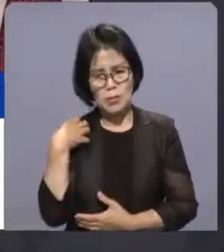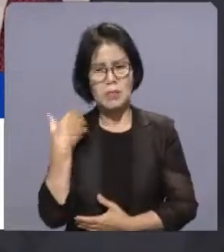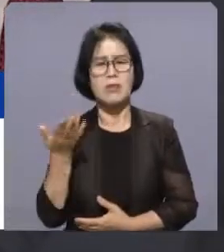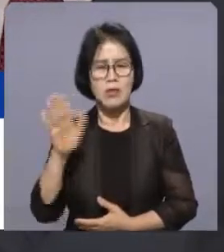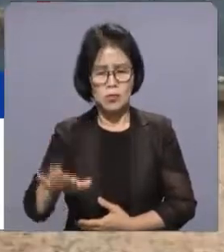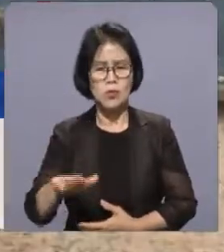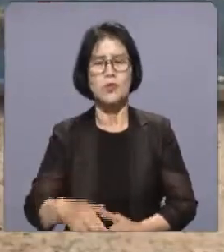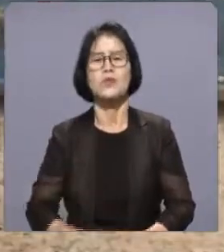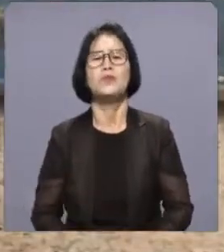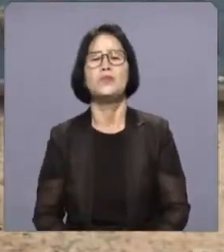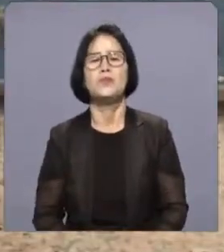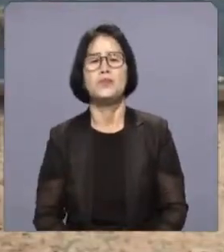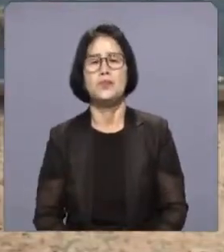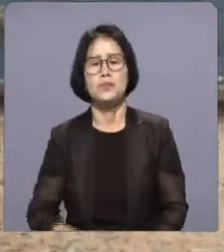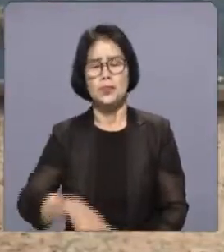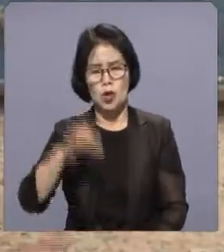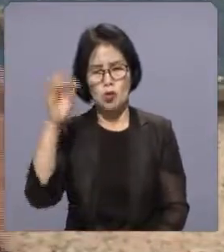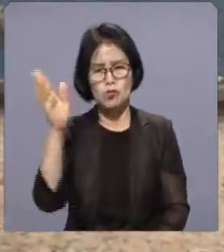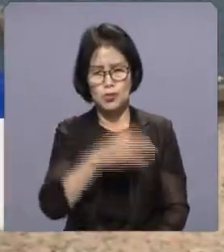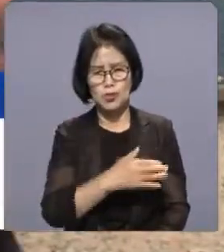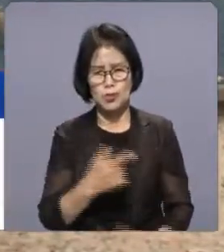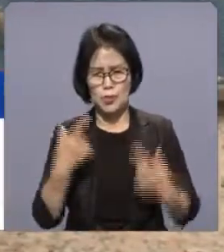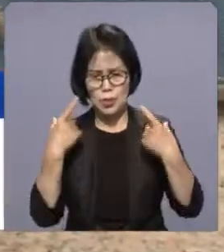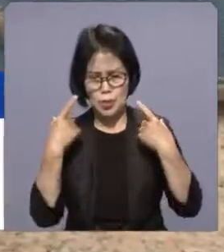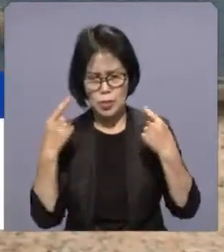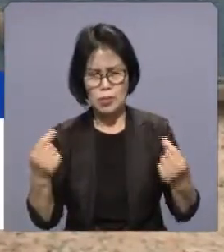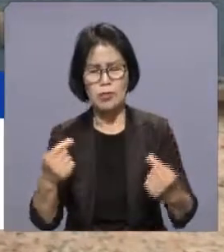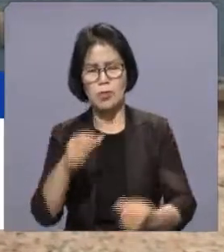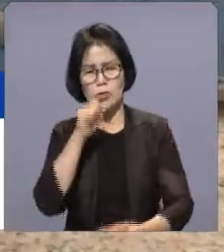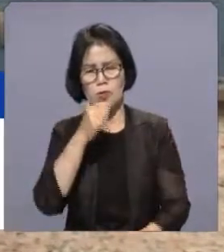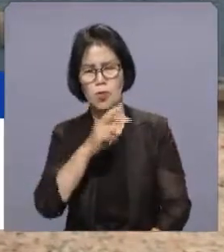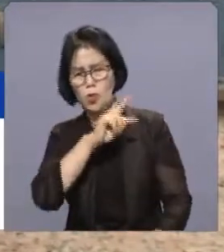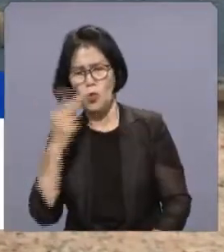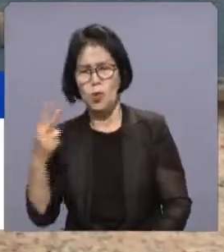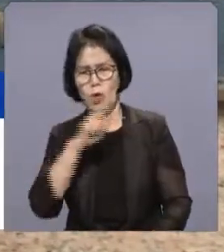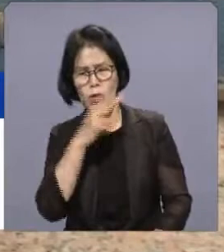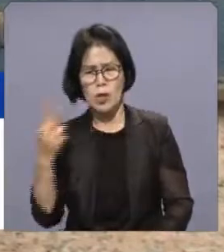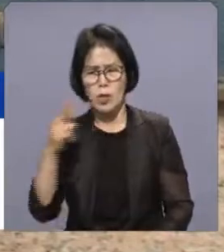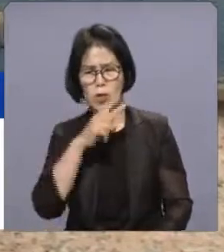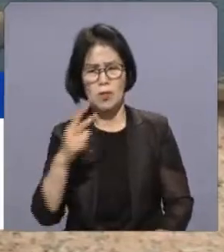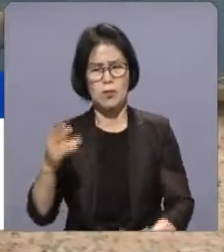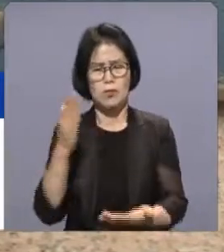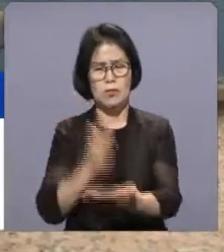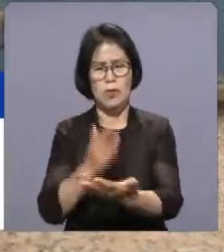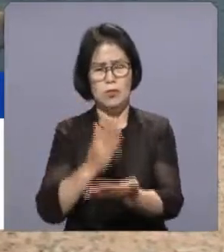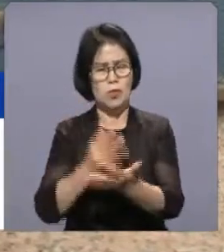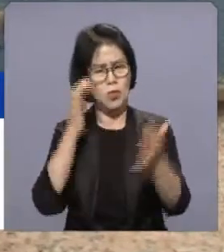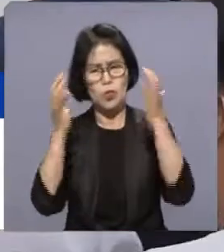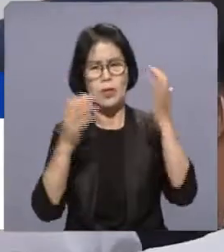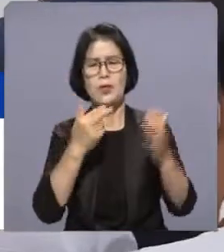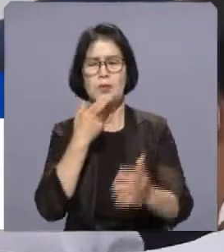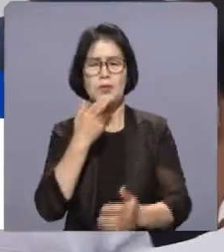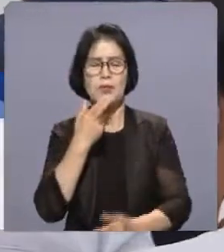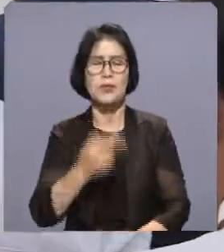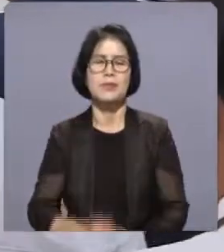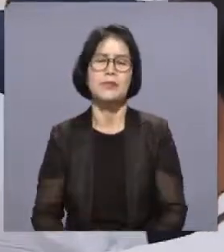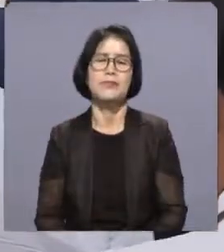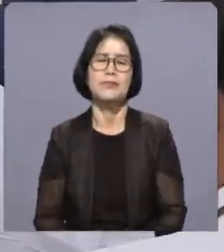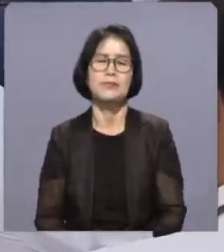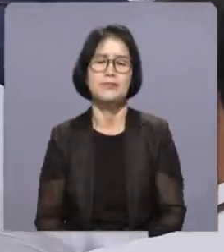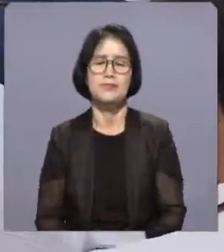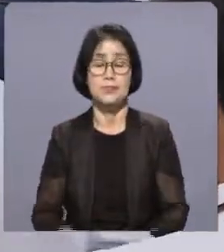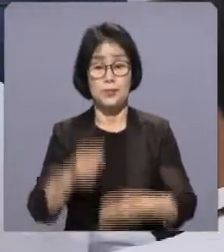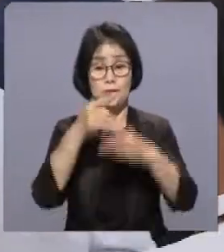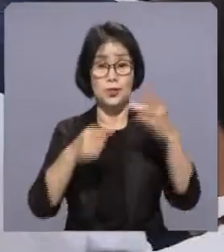있다 하더라도 처음부터 좀 이렇게 일관되게 갔으면 좋겠어요. 이렇게 오락가락 안 하시면 혼란이 좀 덜할 텐데.